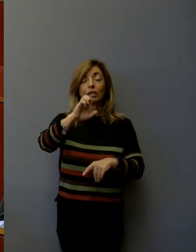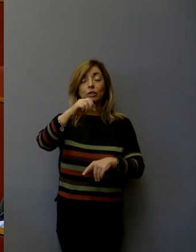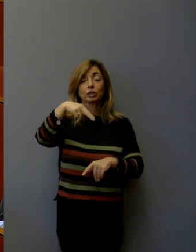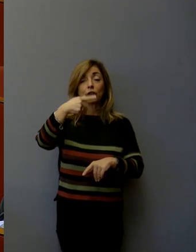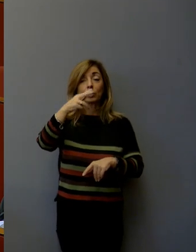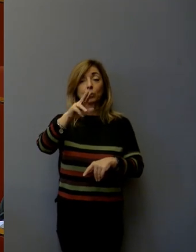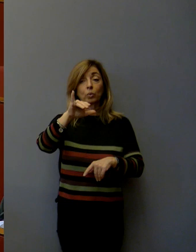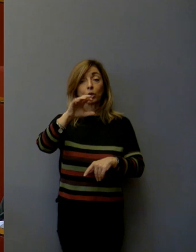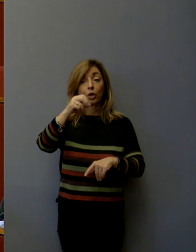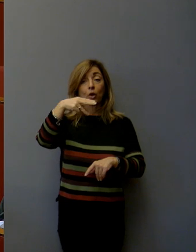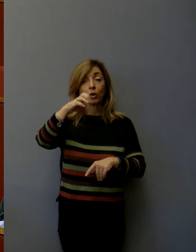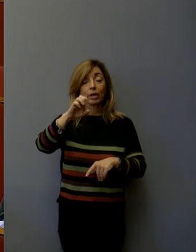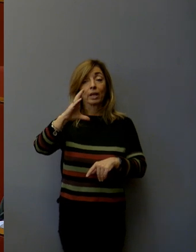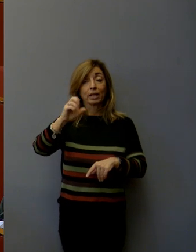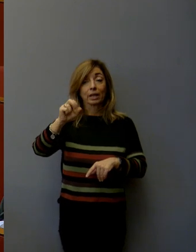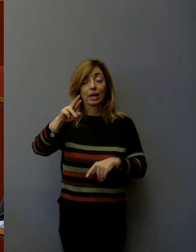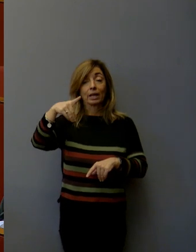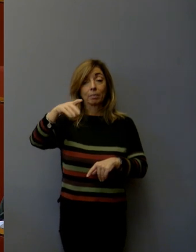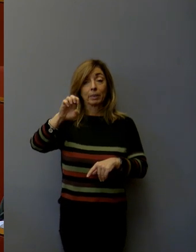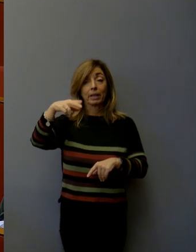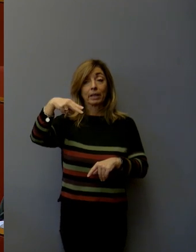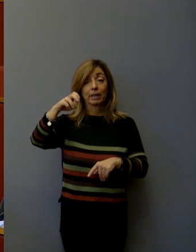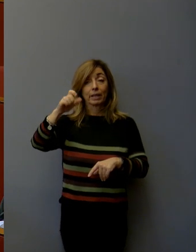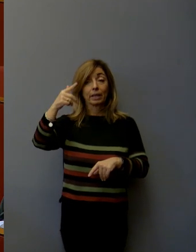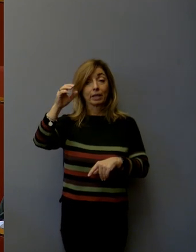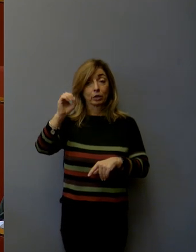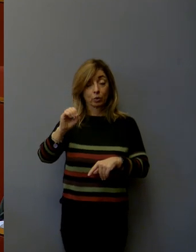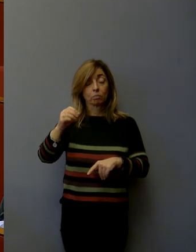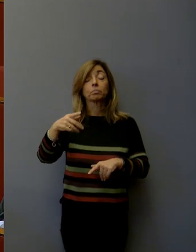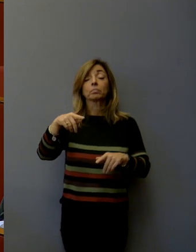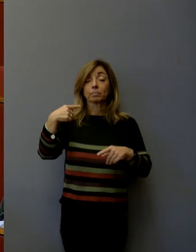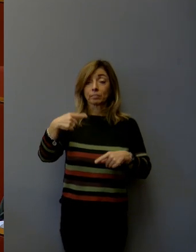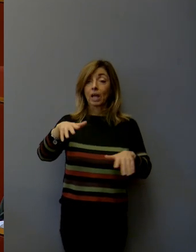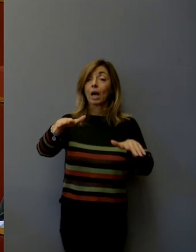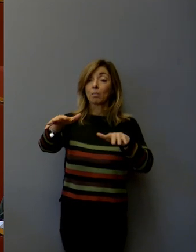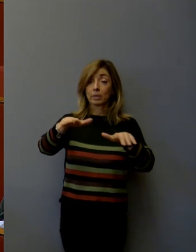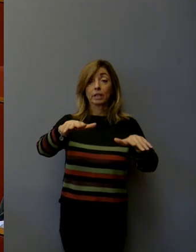l'acquisto da parte della amministrazione comunale di Villa Centurione Carpaneto